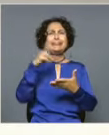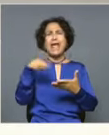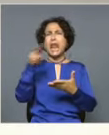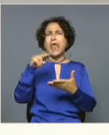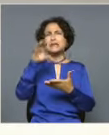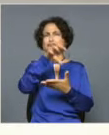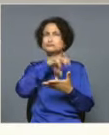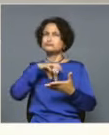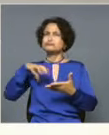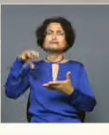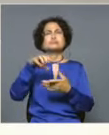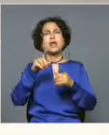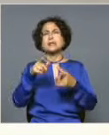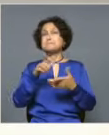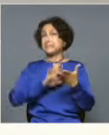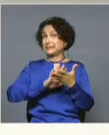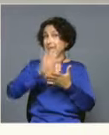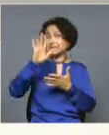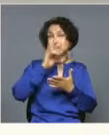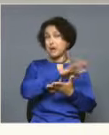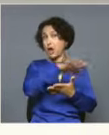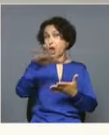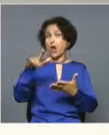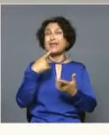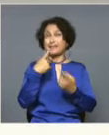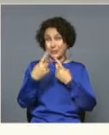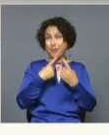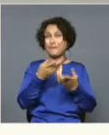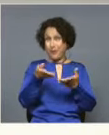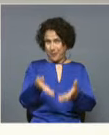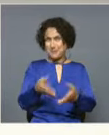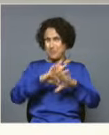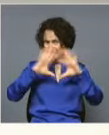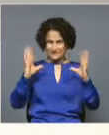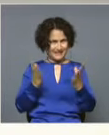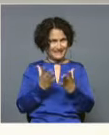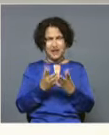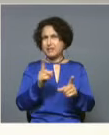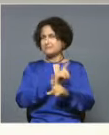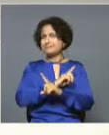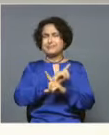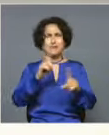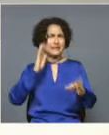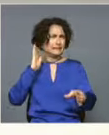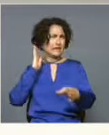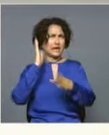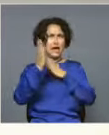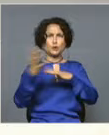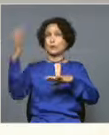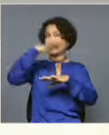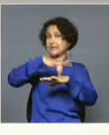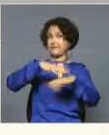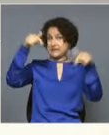всички тези 15 милиона, за които говори професор Кочева, разбира се, че нямат директно отразяване чрез